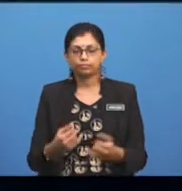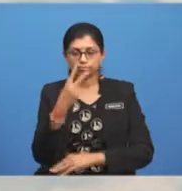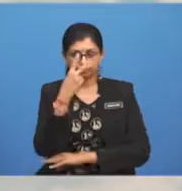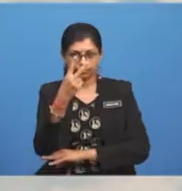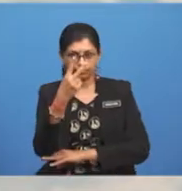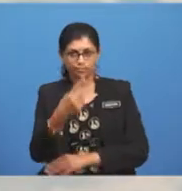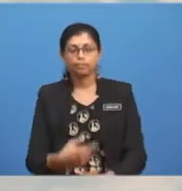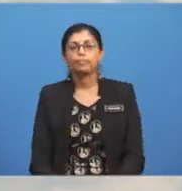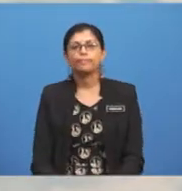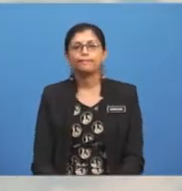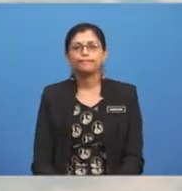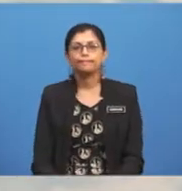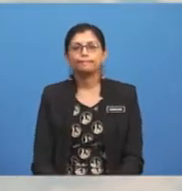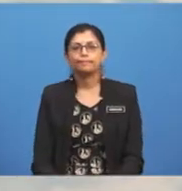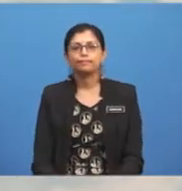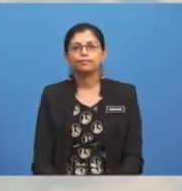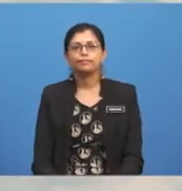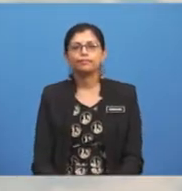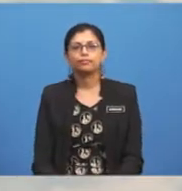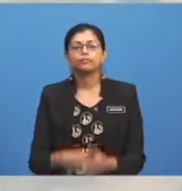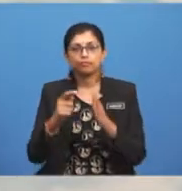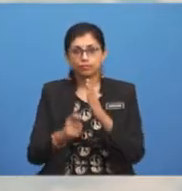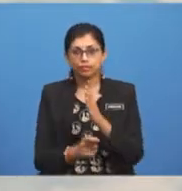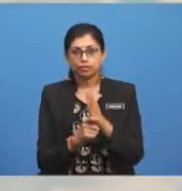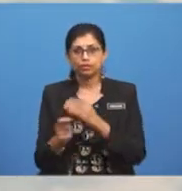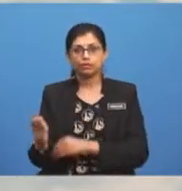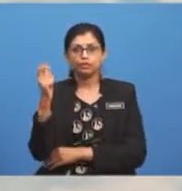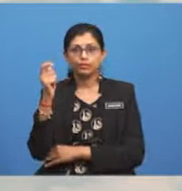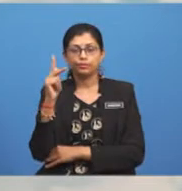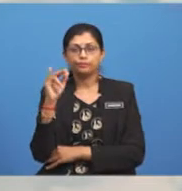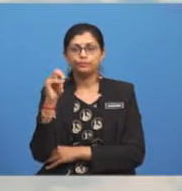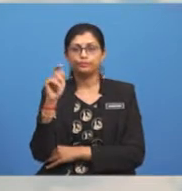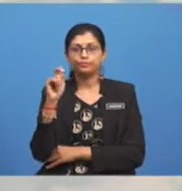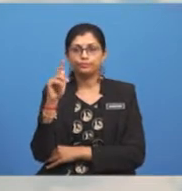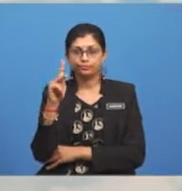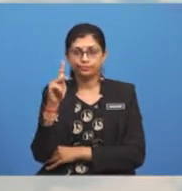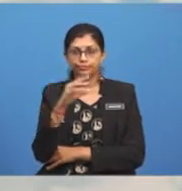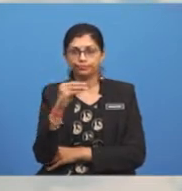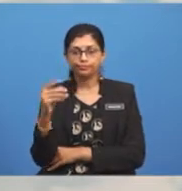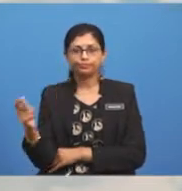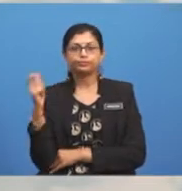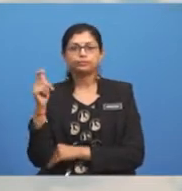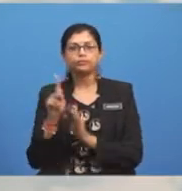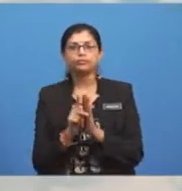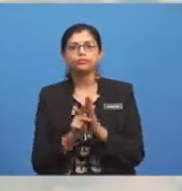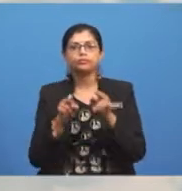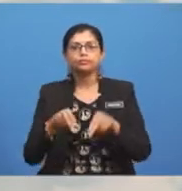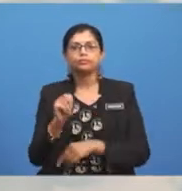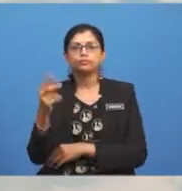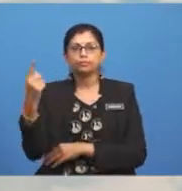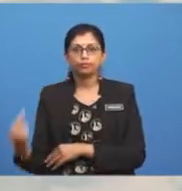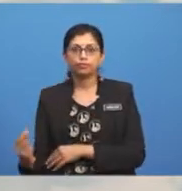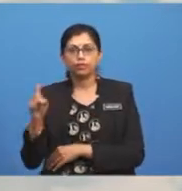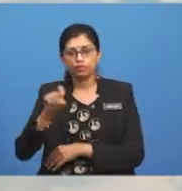ini. Hasil tambah tenaga kinetik dan tenaga keupayaan graviti adalah bersamaan dengan sifar. Maka